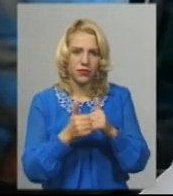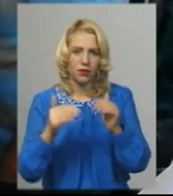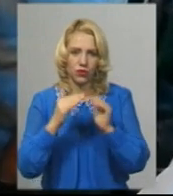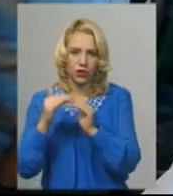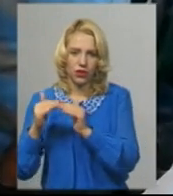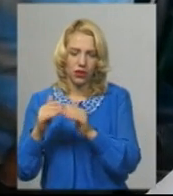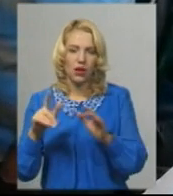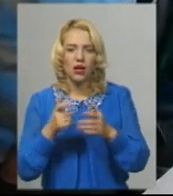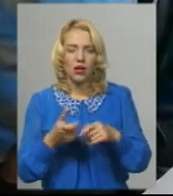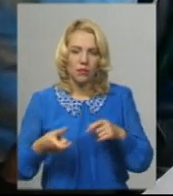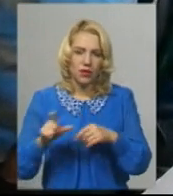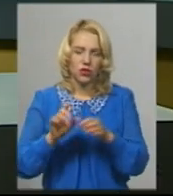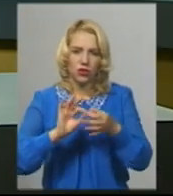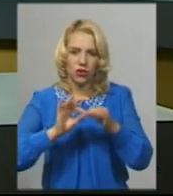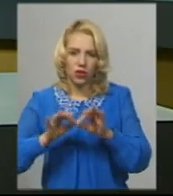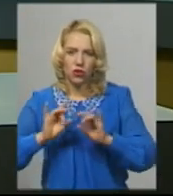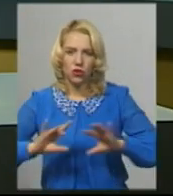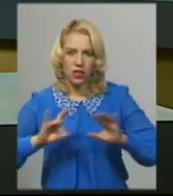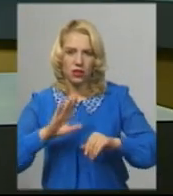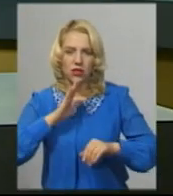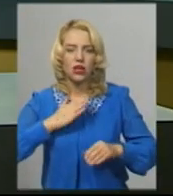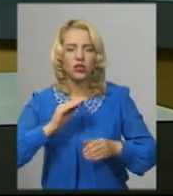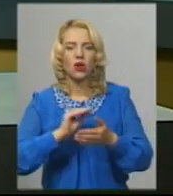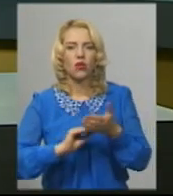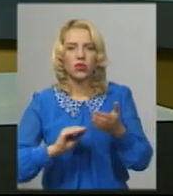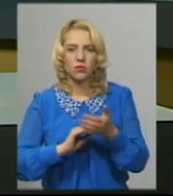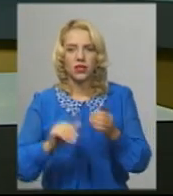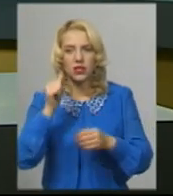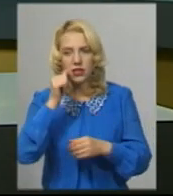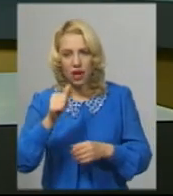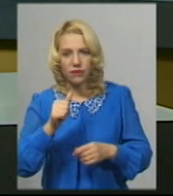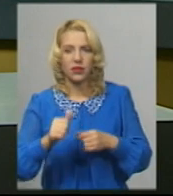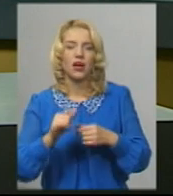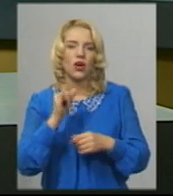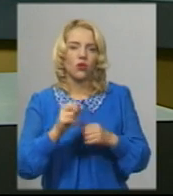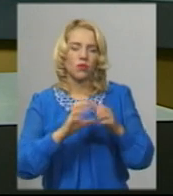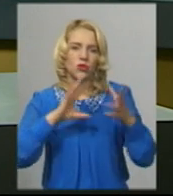ситуацію розповість Анастасія Збродова завтра о 13:30 та 17:00, а також